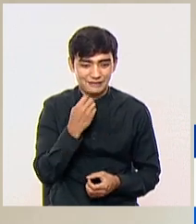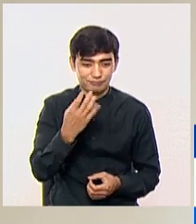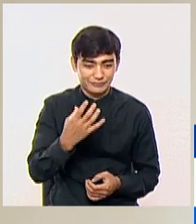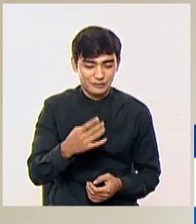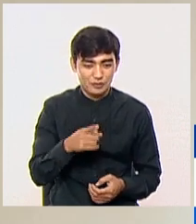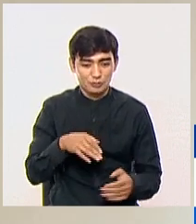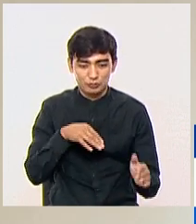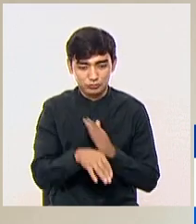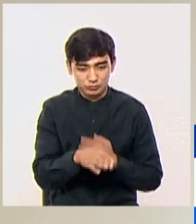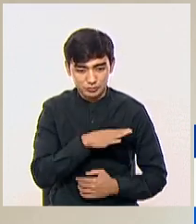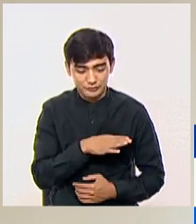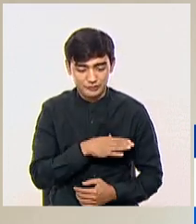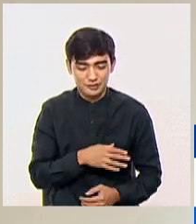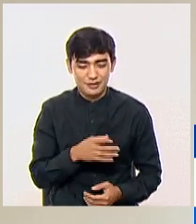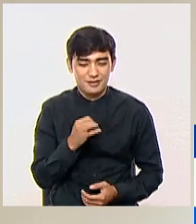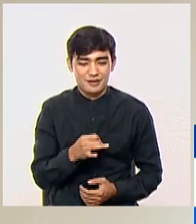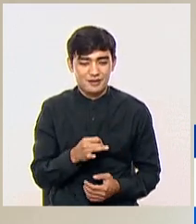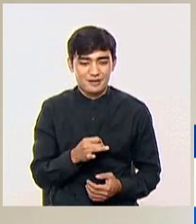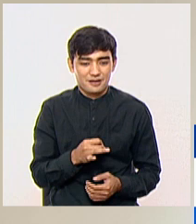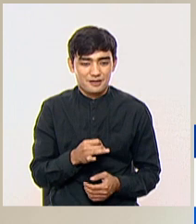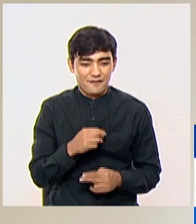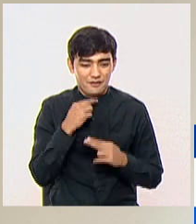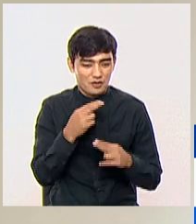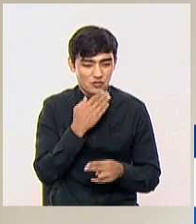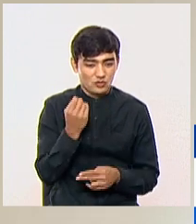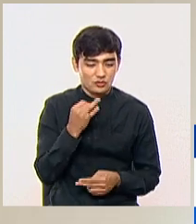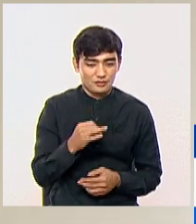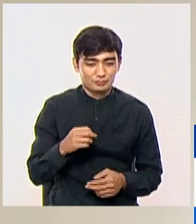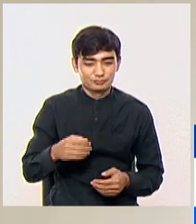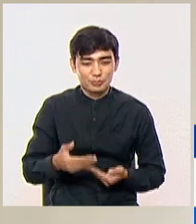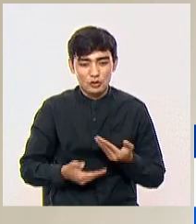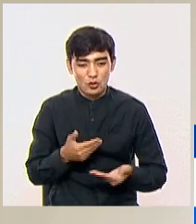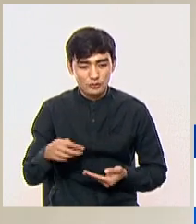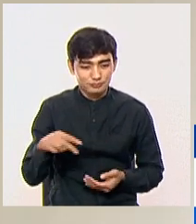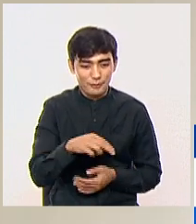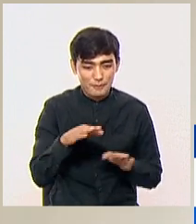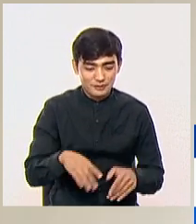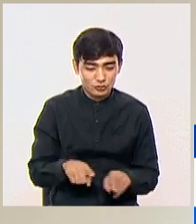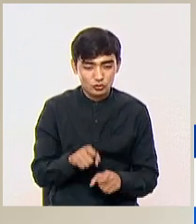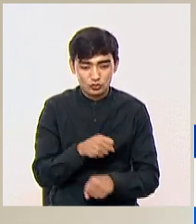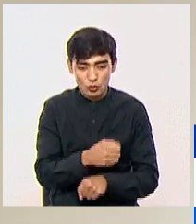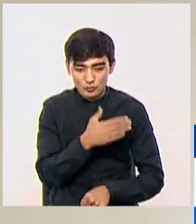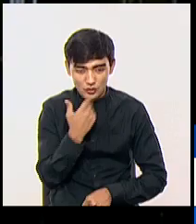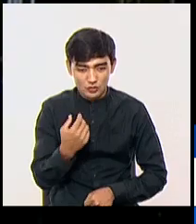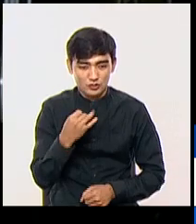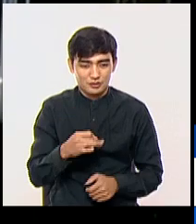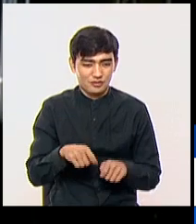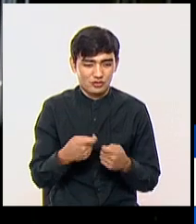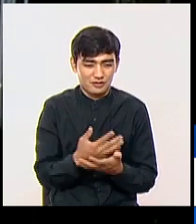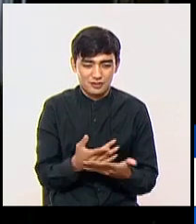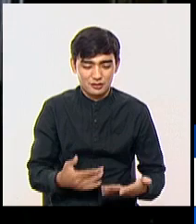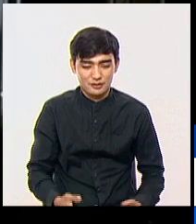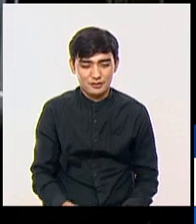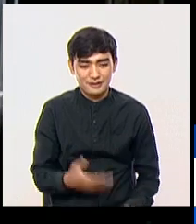проезд на красный свет сигнала, не предоставление преимущества пешеходам, нарушение правил маневрирования.